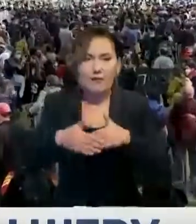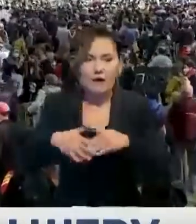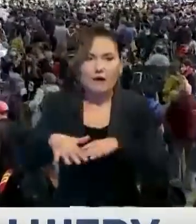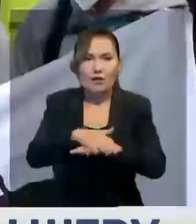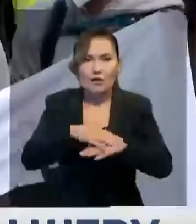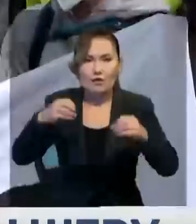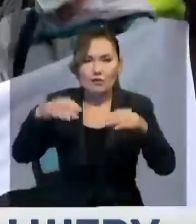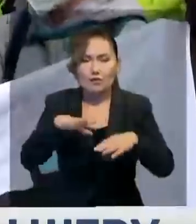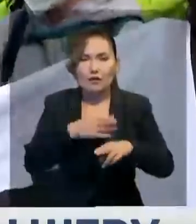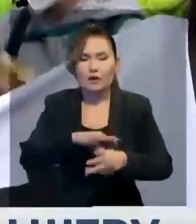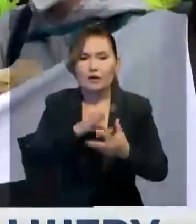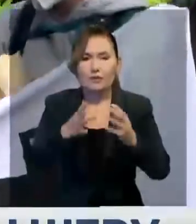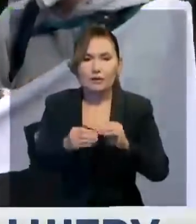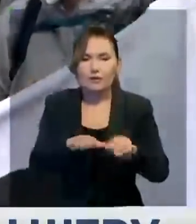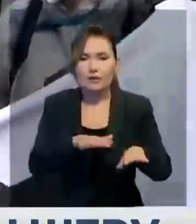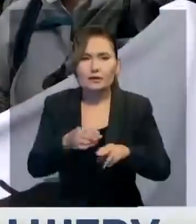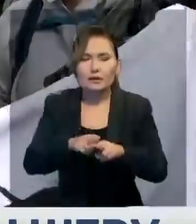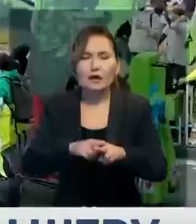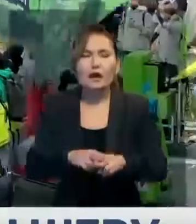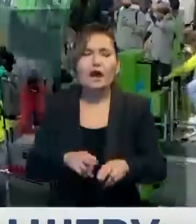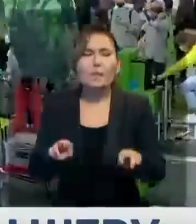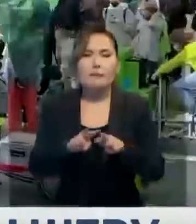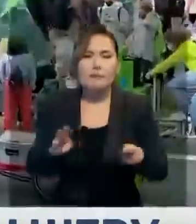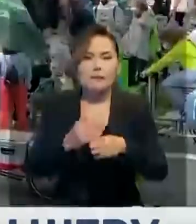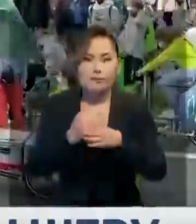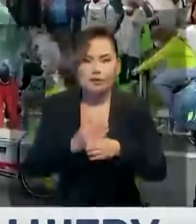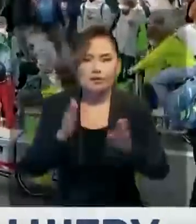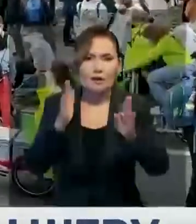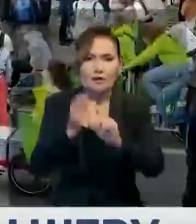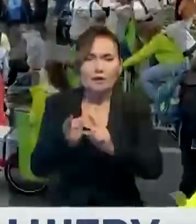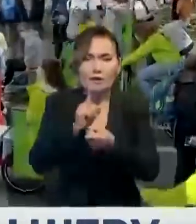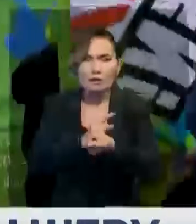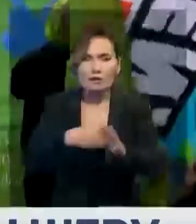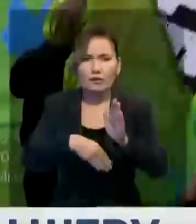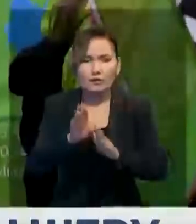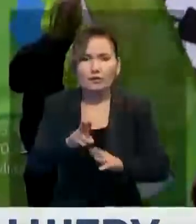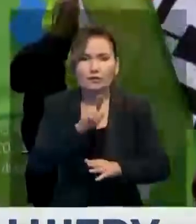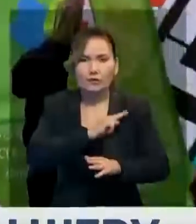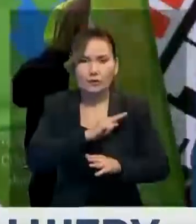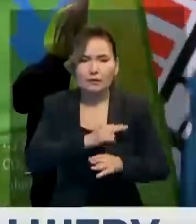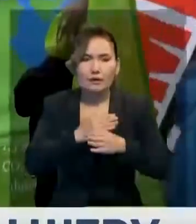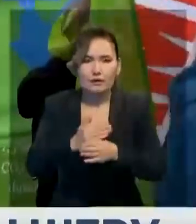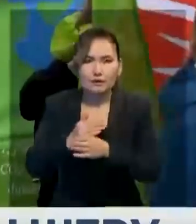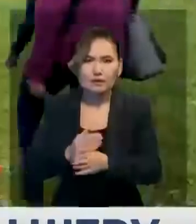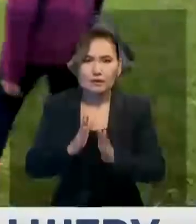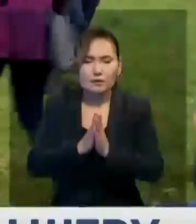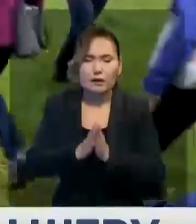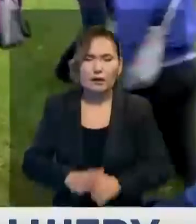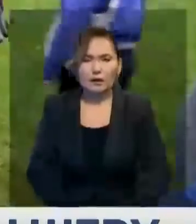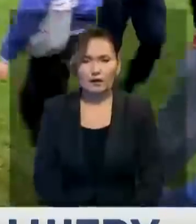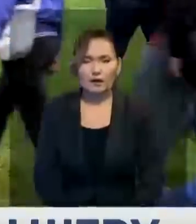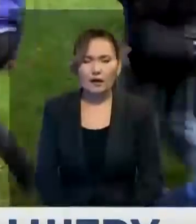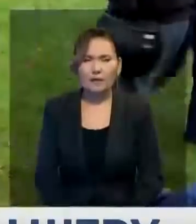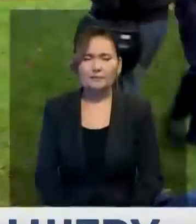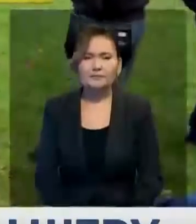парламенттік сайлау өтеді. Шараға қатысушылар биліктен климатқа қатысты саясатты шұғыл түрде өзгертіп, көмірден бас тартуды талап етті.